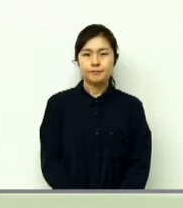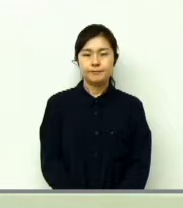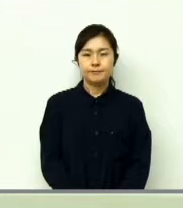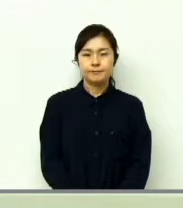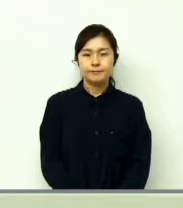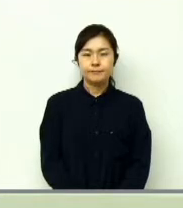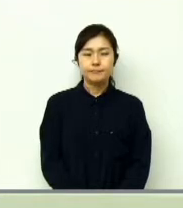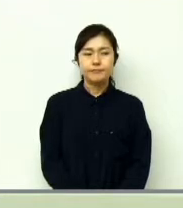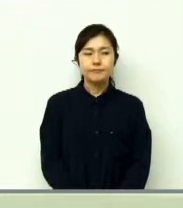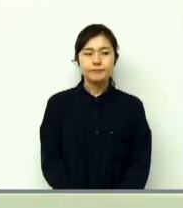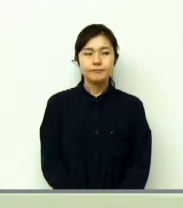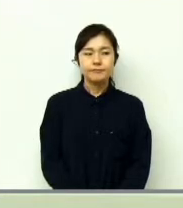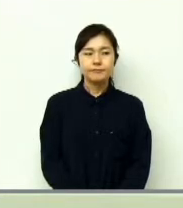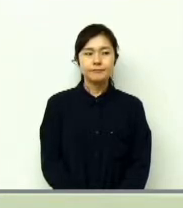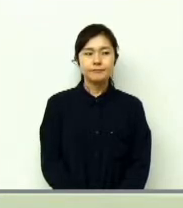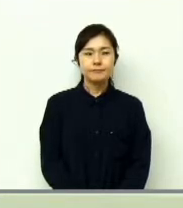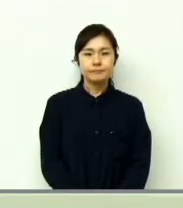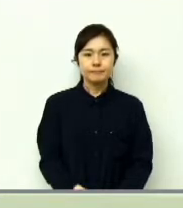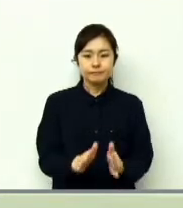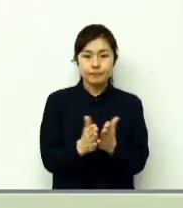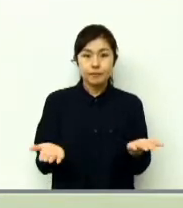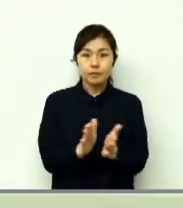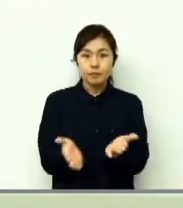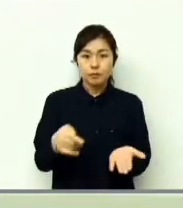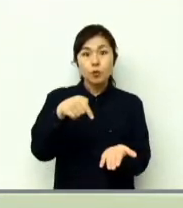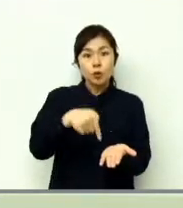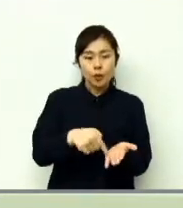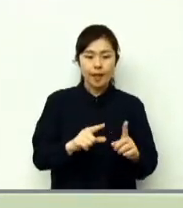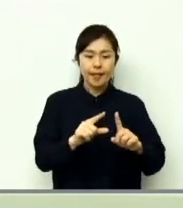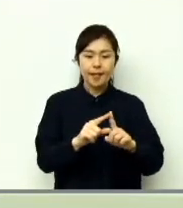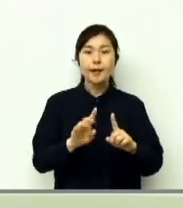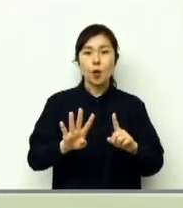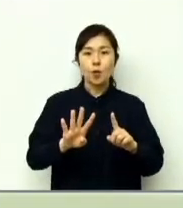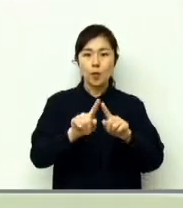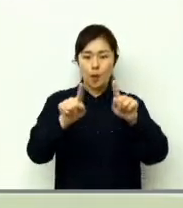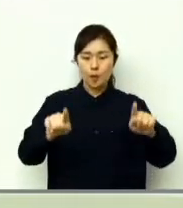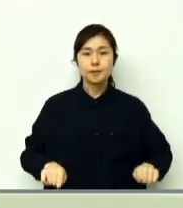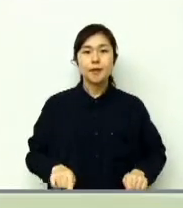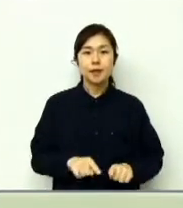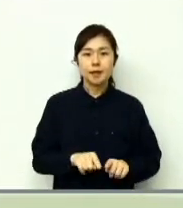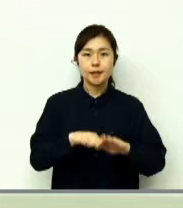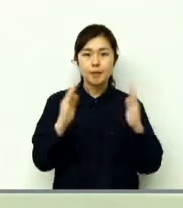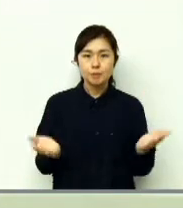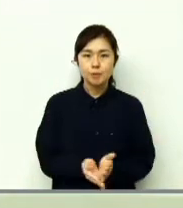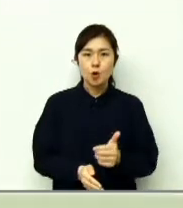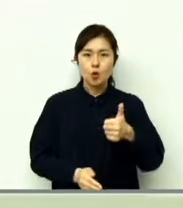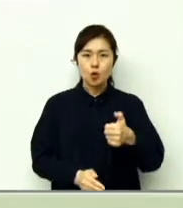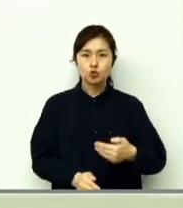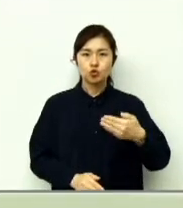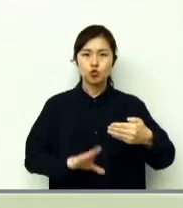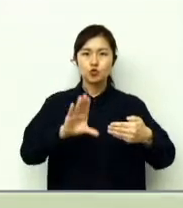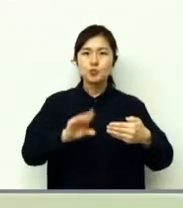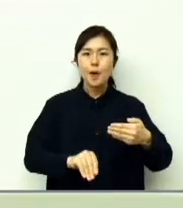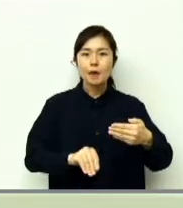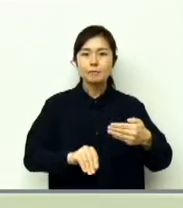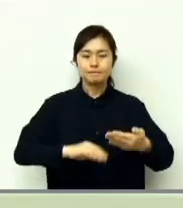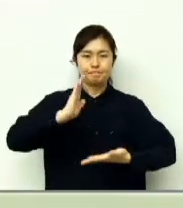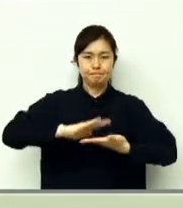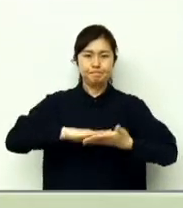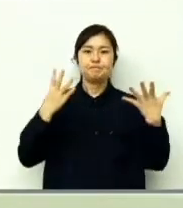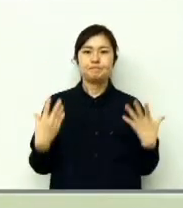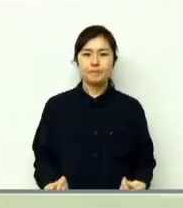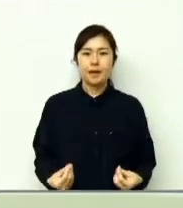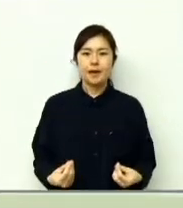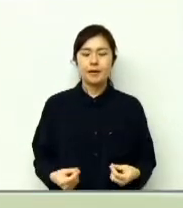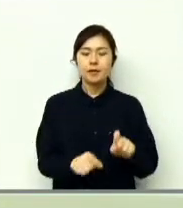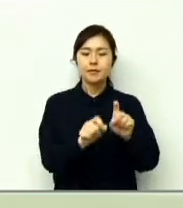まずガイドの方でございますが、この A4 版で59万部作成をしまして、1月の29日から